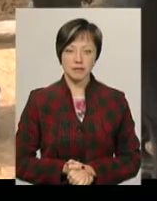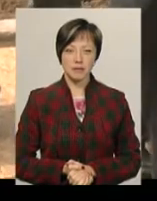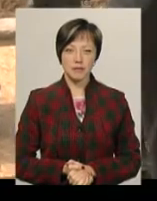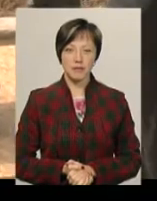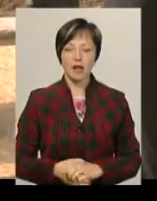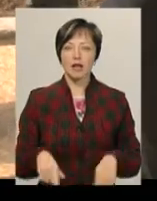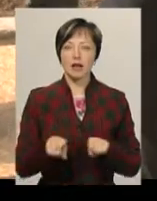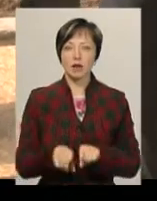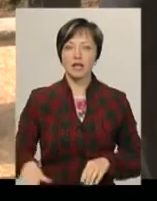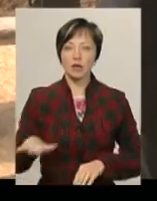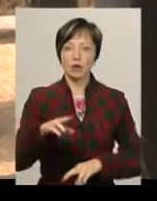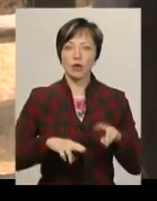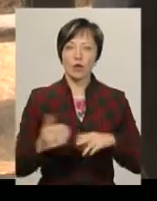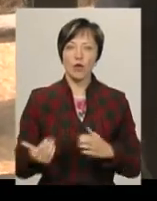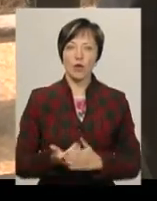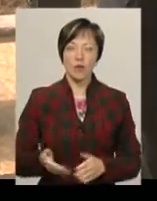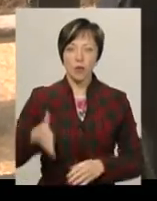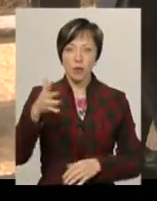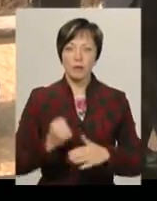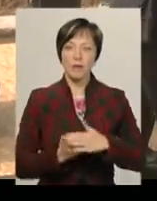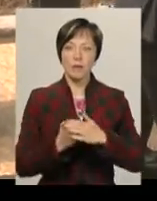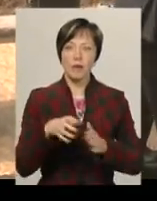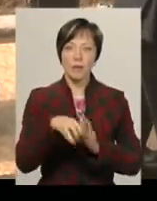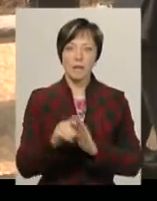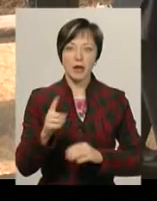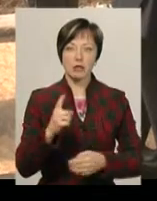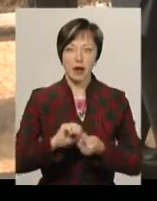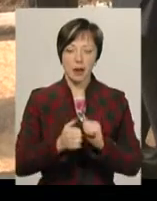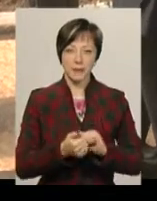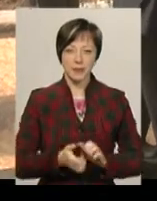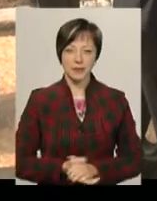Також на території, де зведуть новий корпус, закладають перший фундаментний камінь.